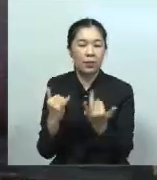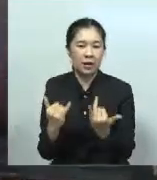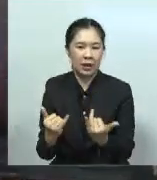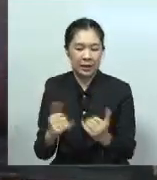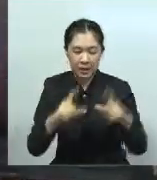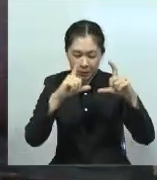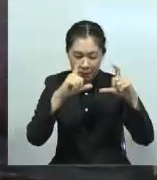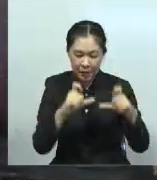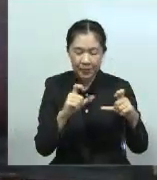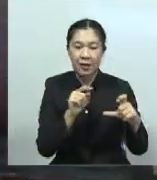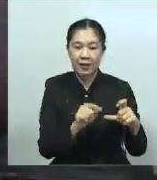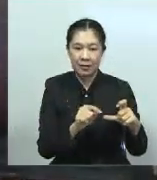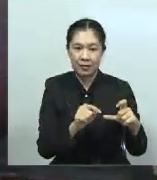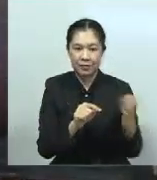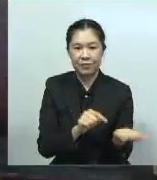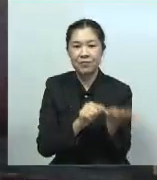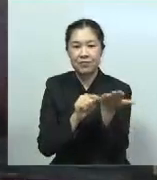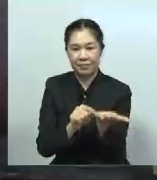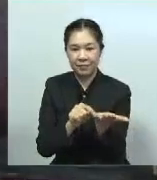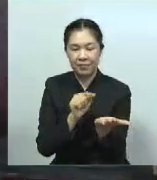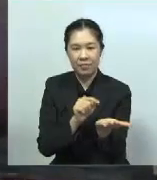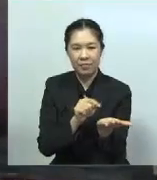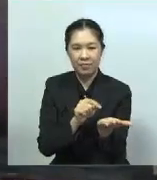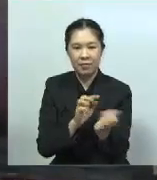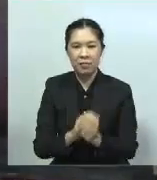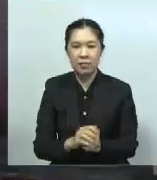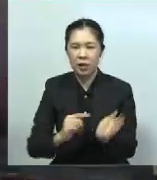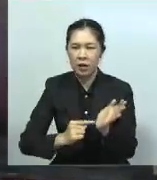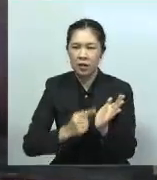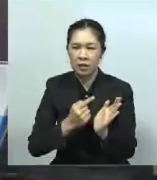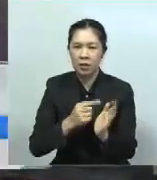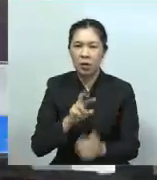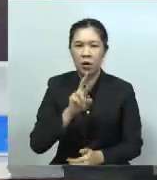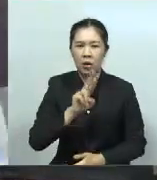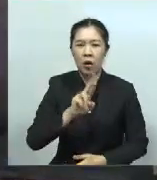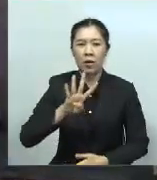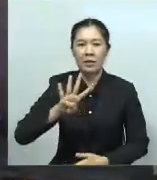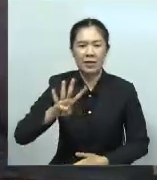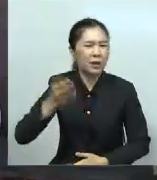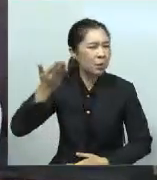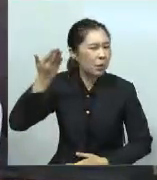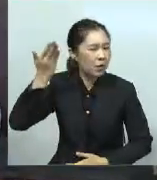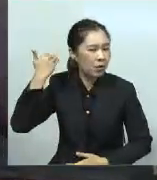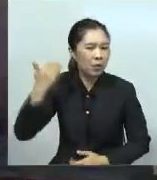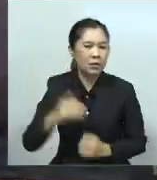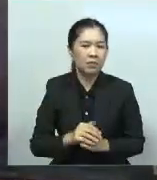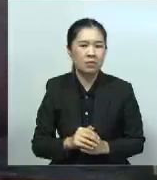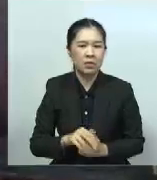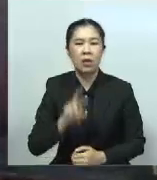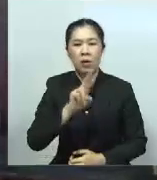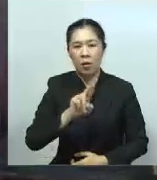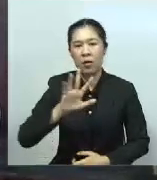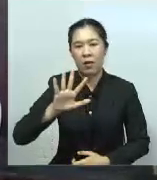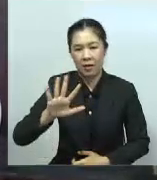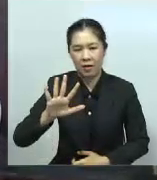ป็นภาพถ่าย โอเคกี่ปีฮะ ภาพถ่ายนี่คือตั้งแต่ปลายสมัยรัชกาลที่4กับรัชกาลที่5